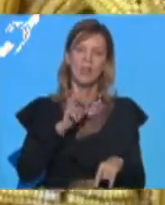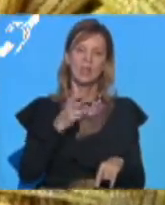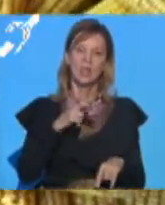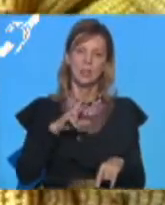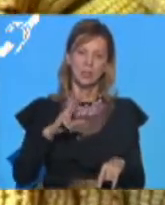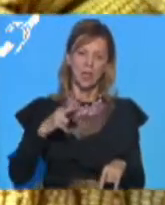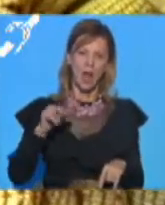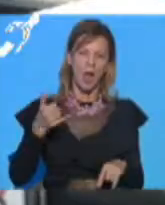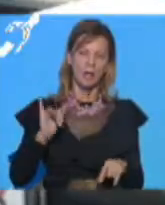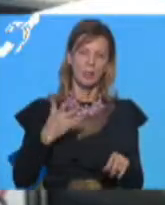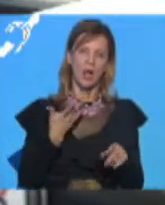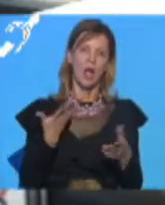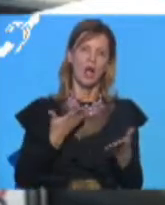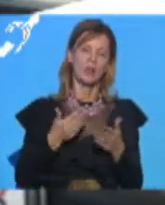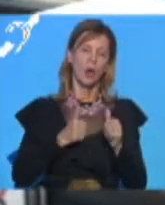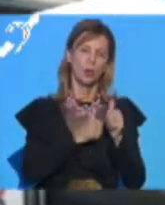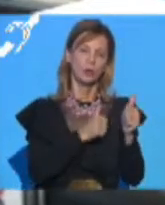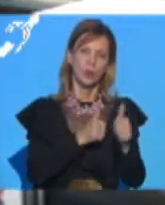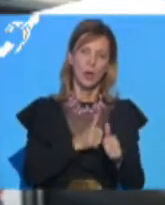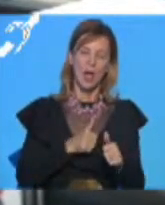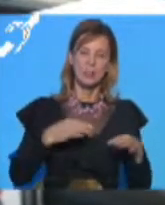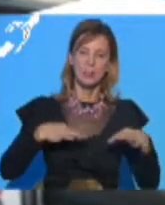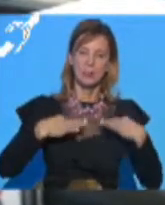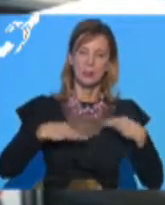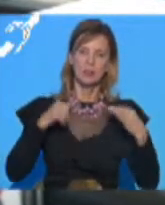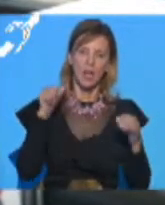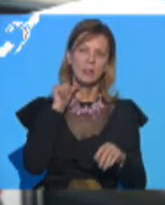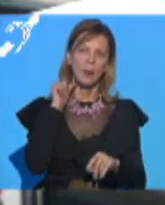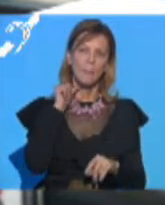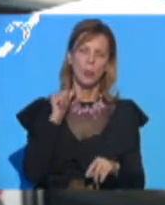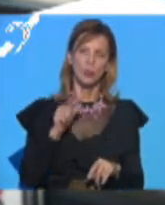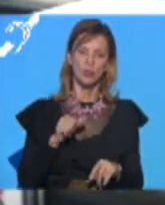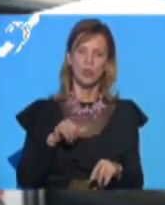care monitorizează starea de sănătate. Se practic